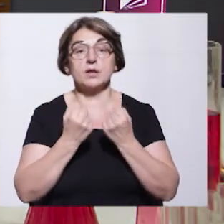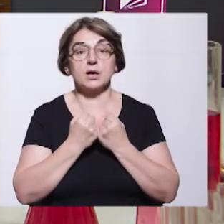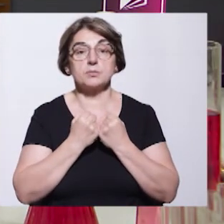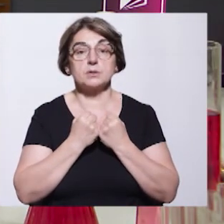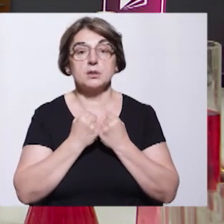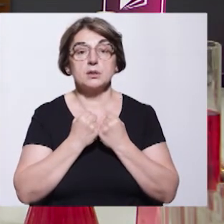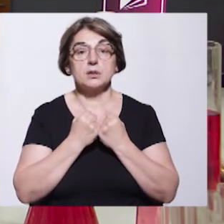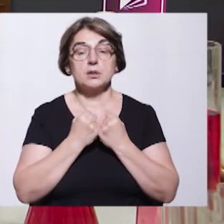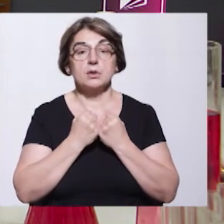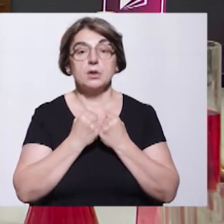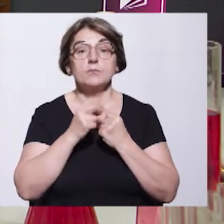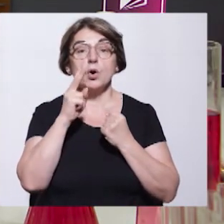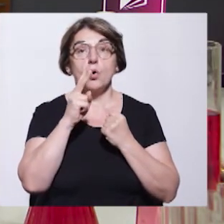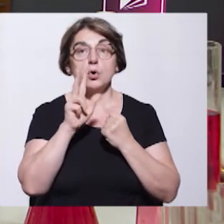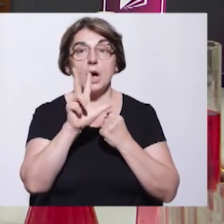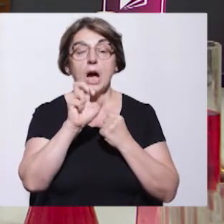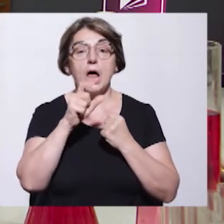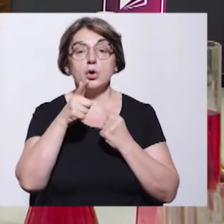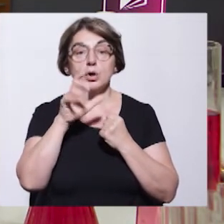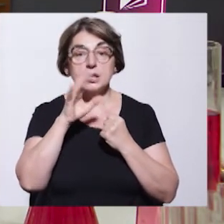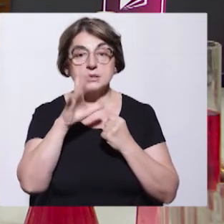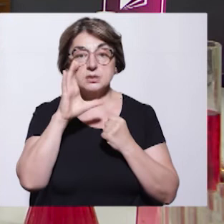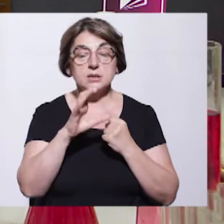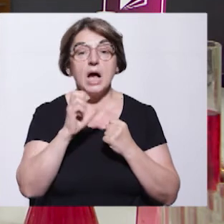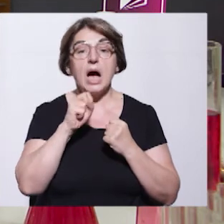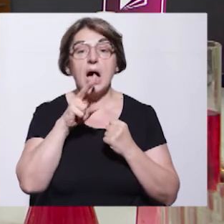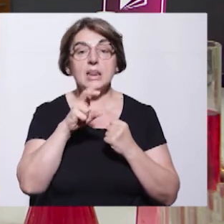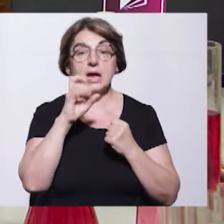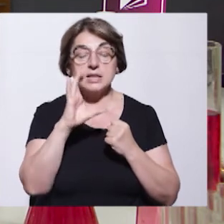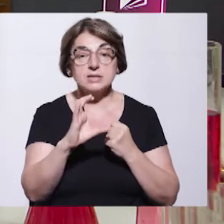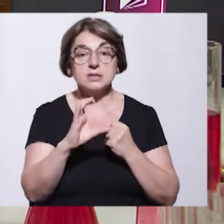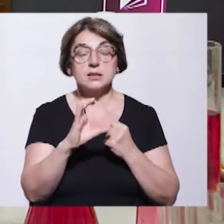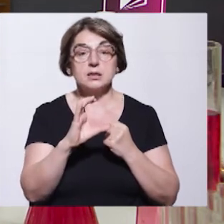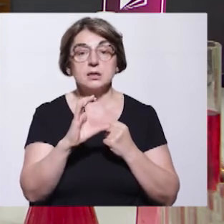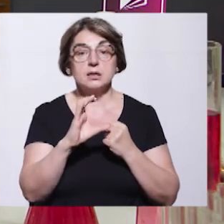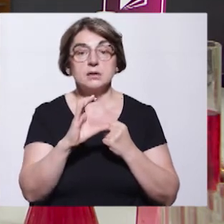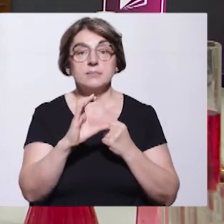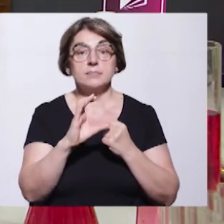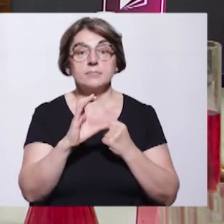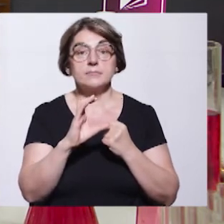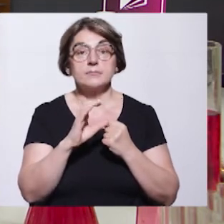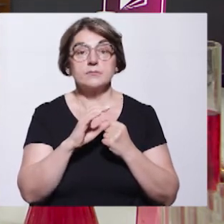შემთხვევაში ვიღებთ ორ ჰალოგენ ალკანს,